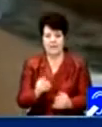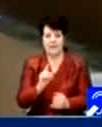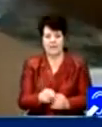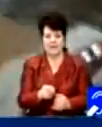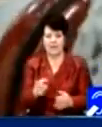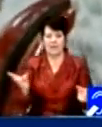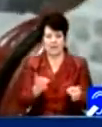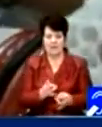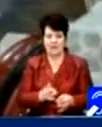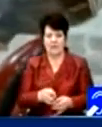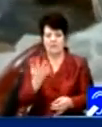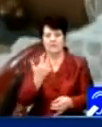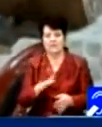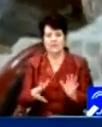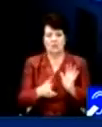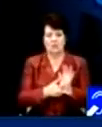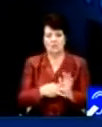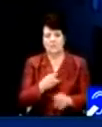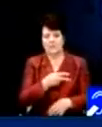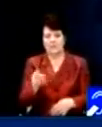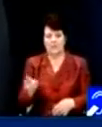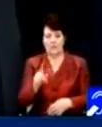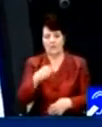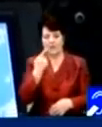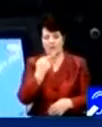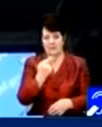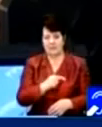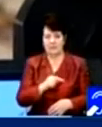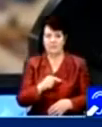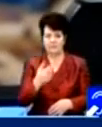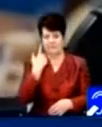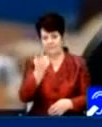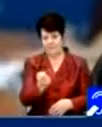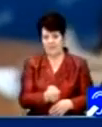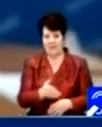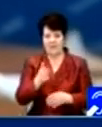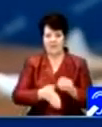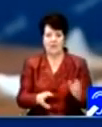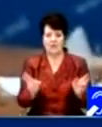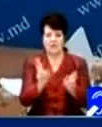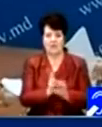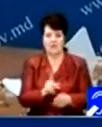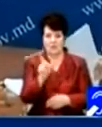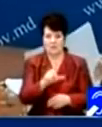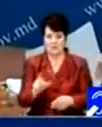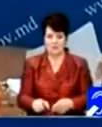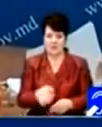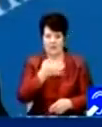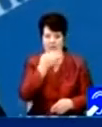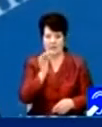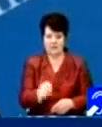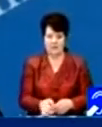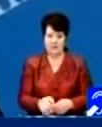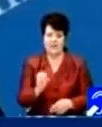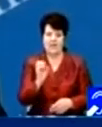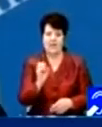cuveni, adică 58 de euro. El a abordat-o pe Valentina Buliga la finalul întâlnirii cu cetățenii, care i-a răspuns ironic